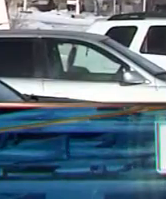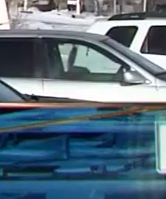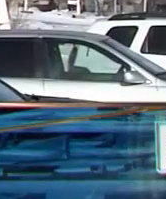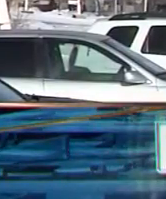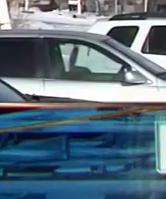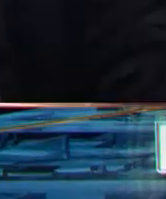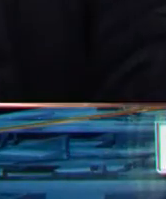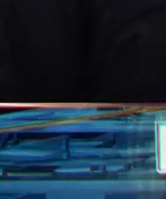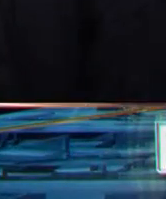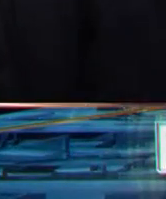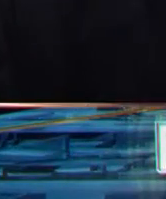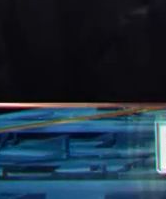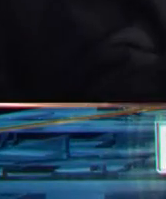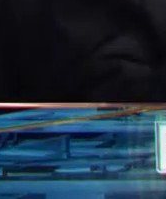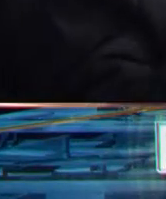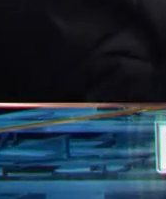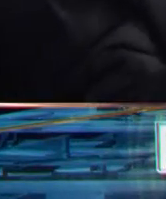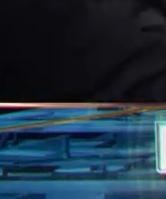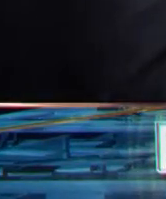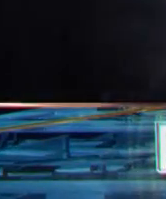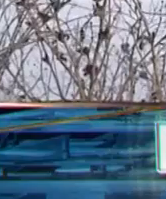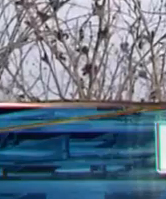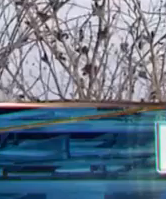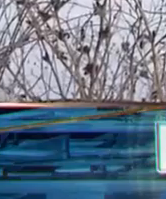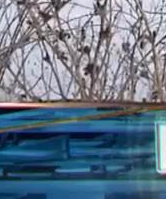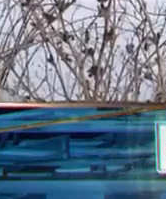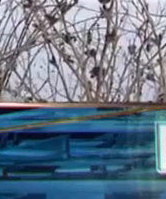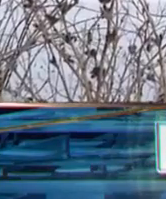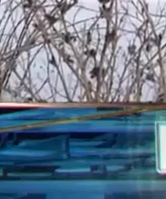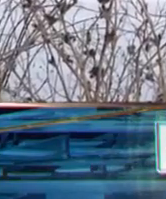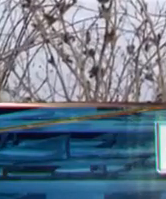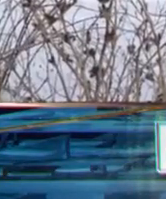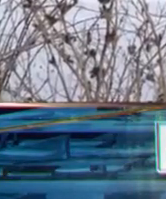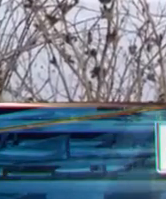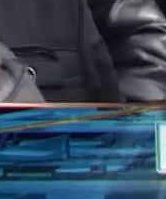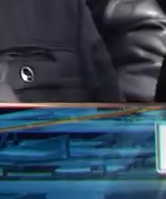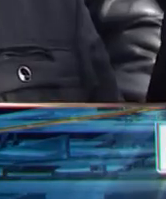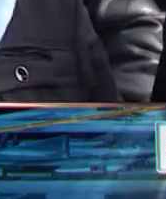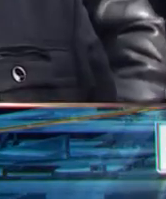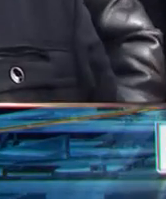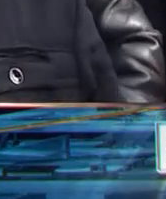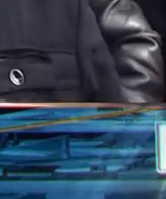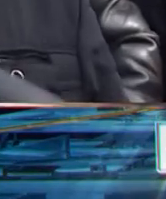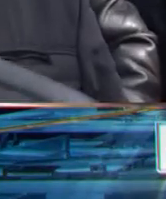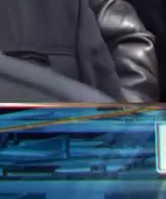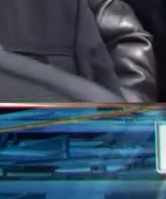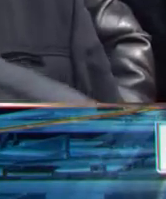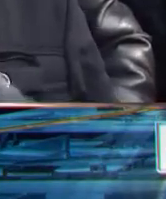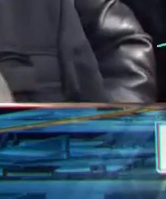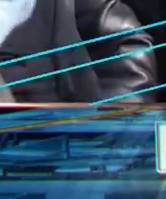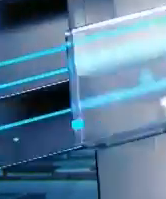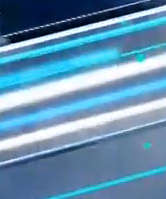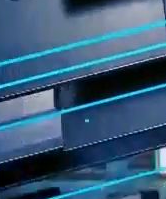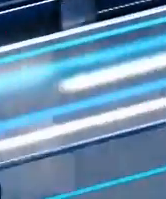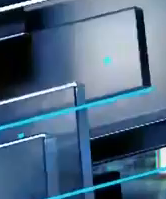Біреудің жоғын біреу ысқырып жүріп іздейтінінің кері. Матайбайсов ауылында мал жаятын жер тапшы. Халық қапалы.